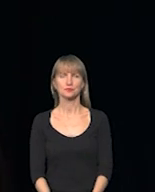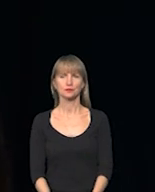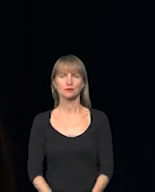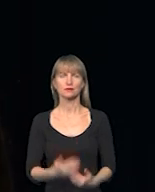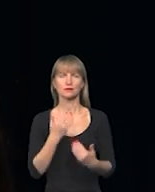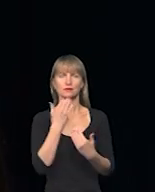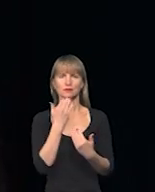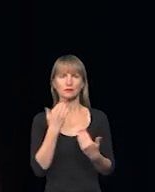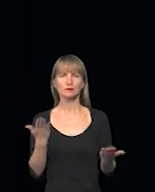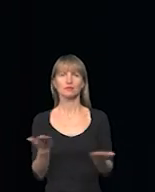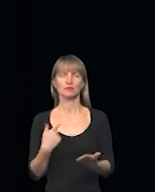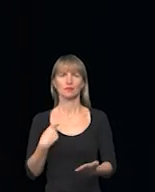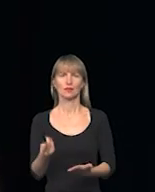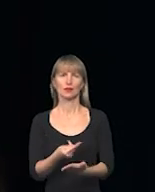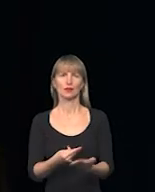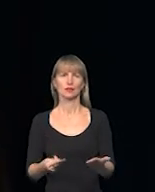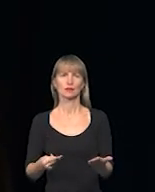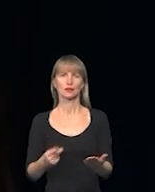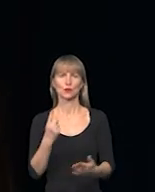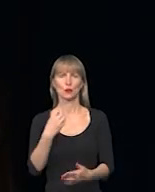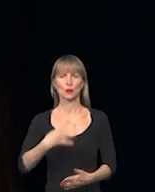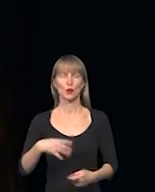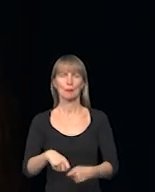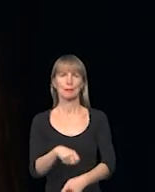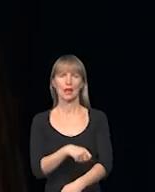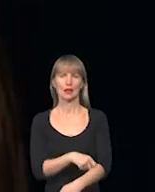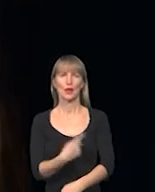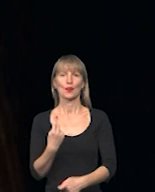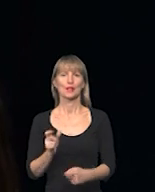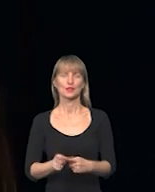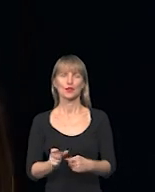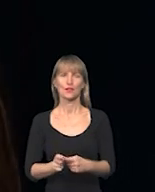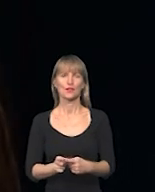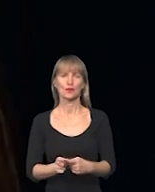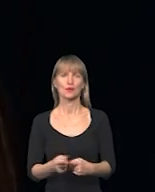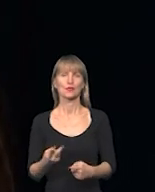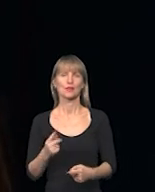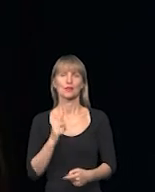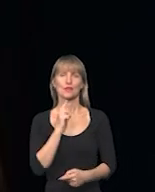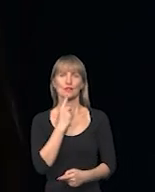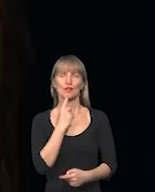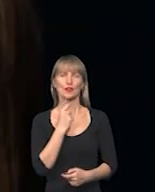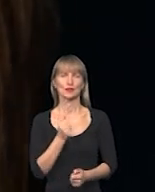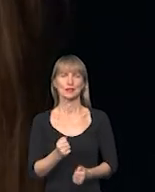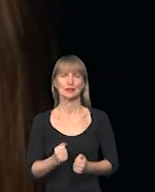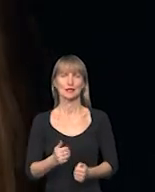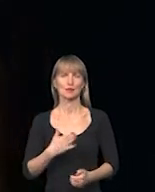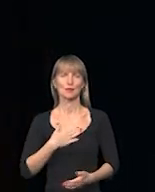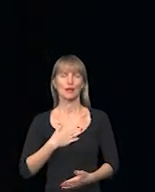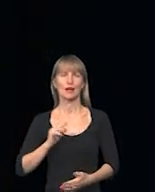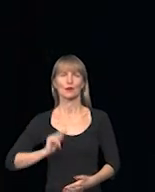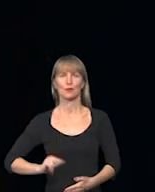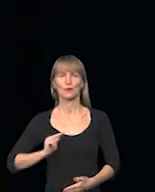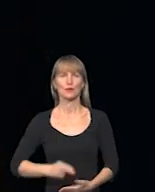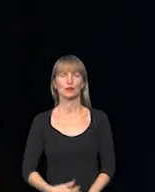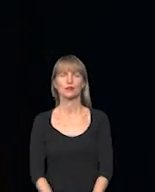останній, який я розмальовувала, був 140 метрів. Одним словом, мене важко стримати в моїй роботі.